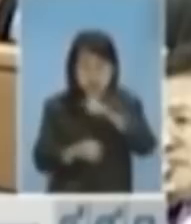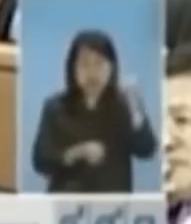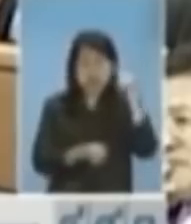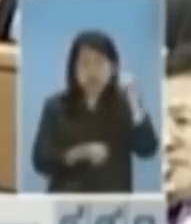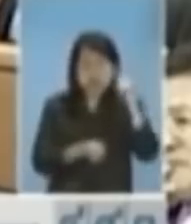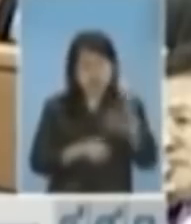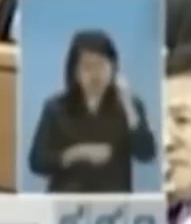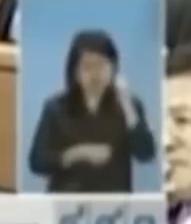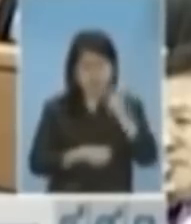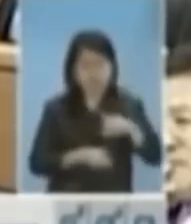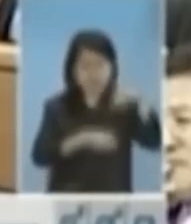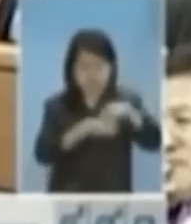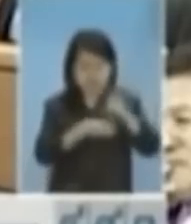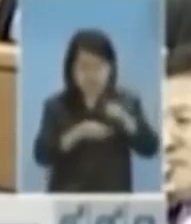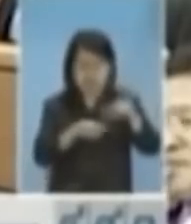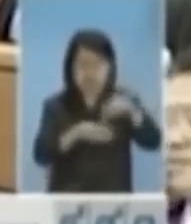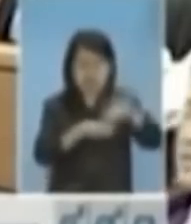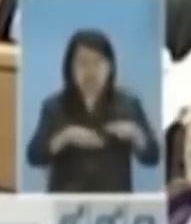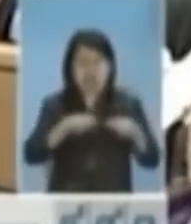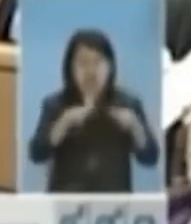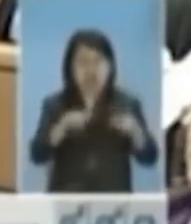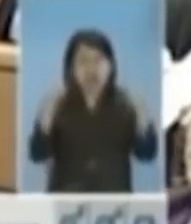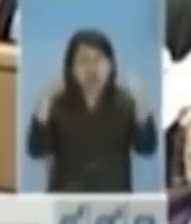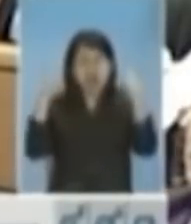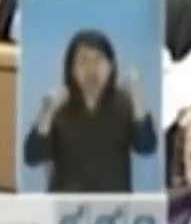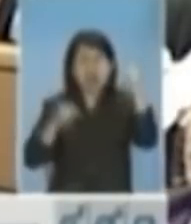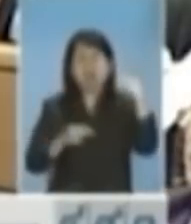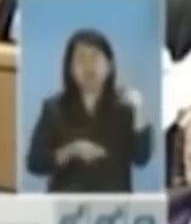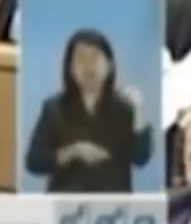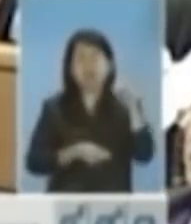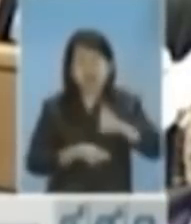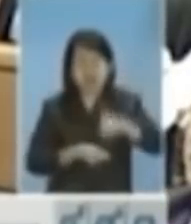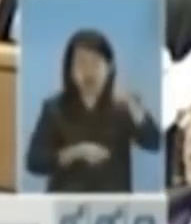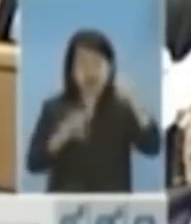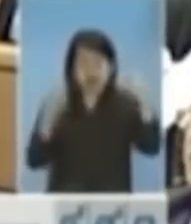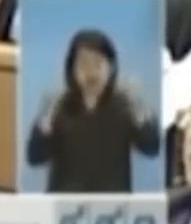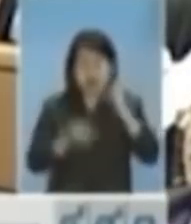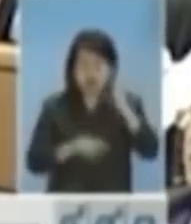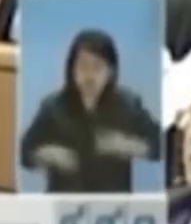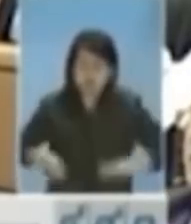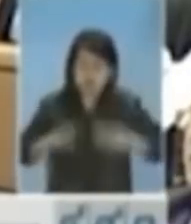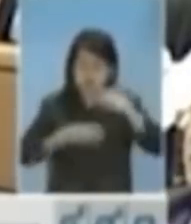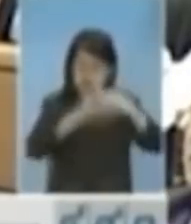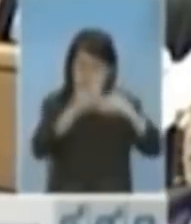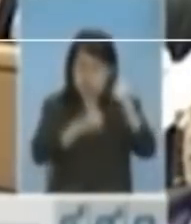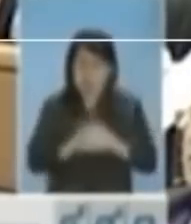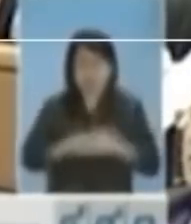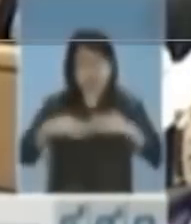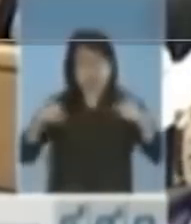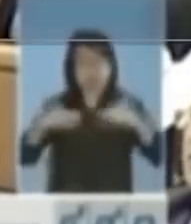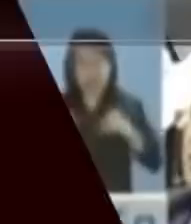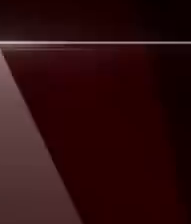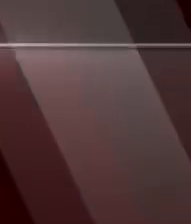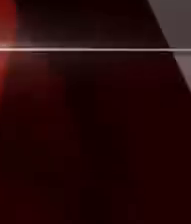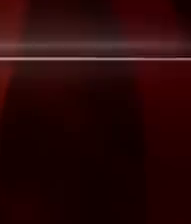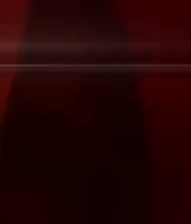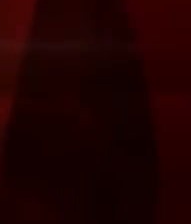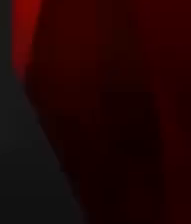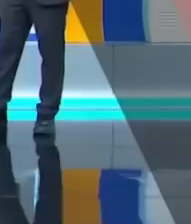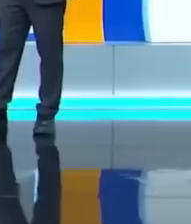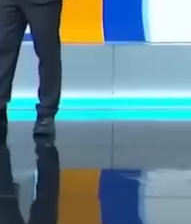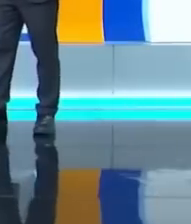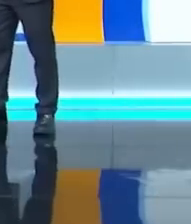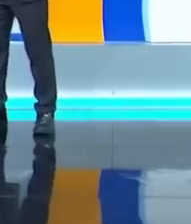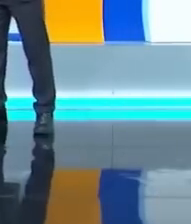พรรคเพื่อไทยเลือกท่านนายกยิ่งลักษณ์มาเป็นนายกรัฐมนตรีหวังว่าชีวิตเราจะอยู่ดีกินดีซึ่งวันนี้ท่านโกหกชาวนา